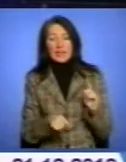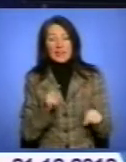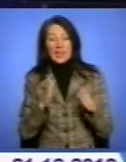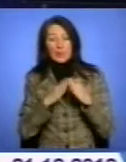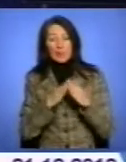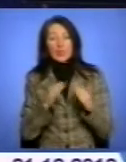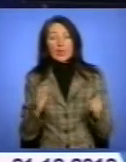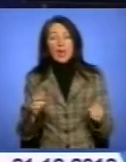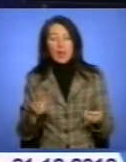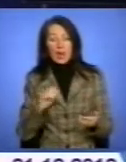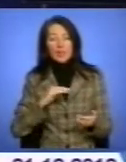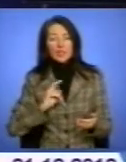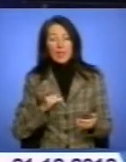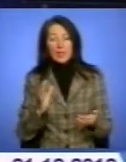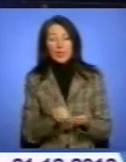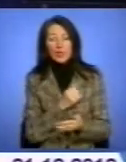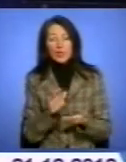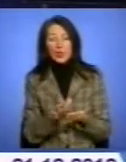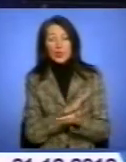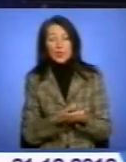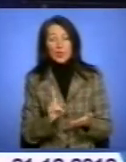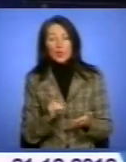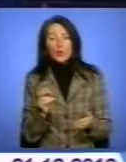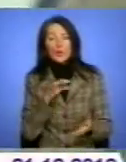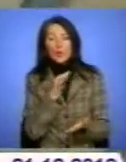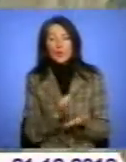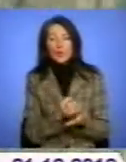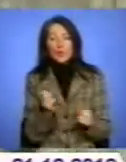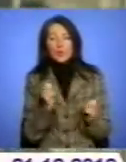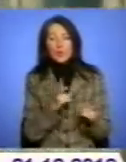безпеку перехожих, з'ясовували наші кореспонденти.